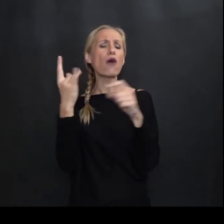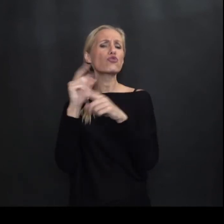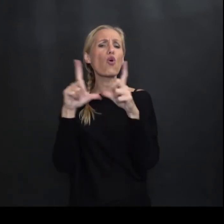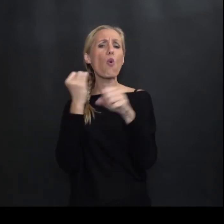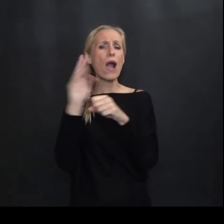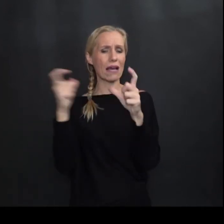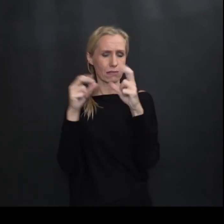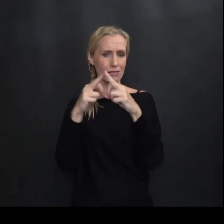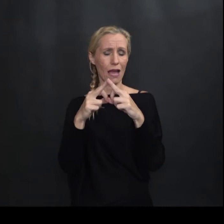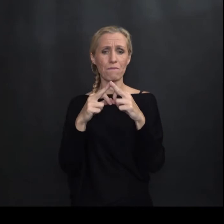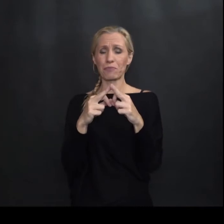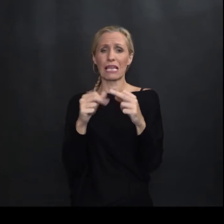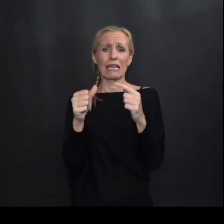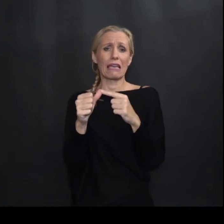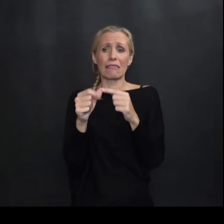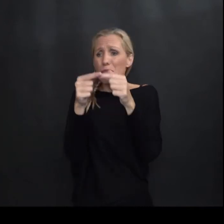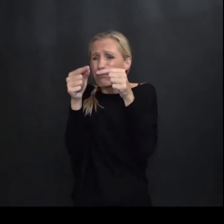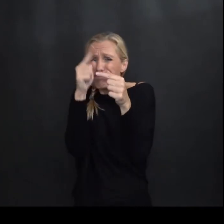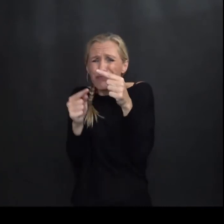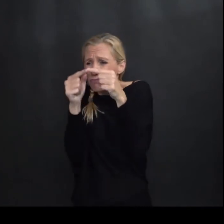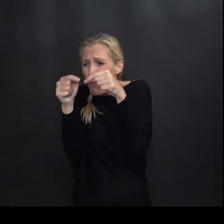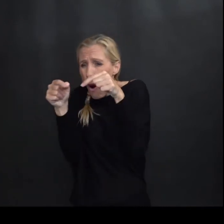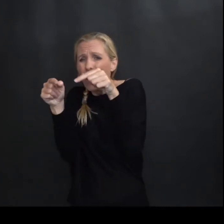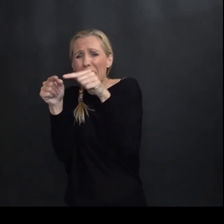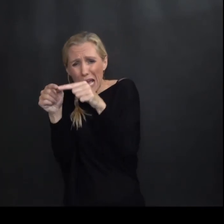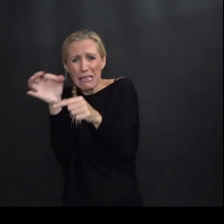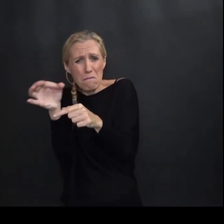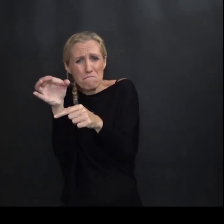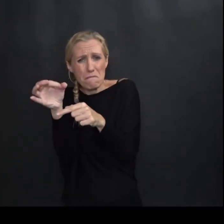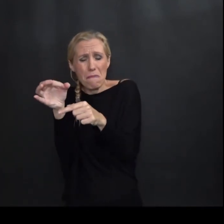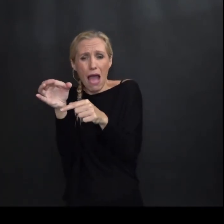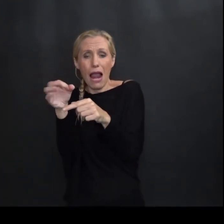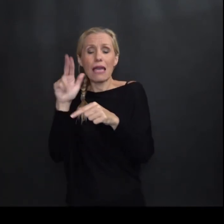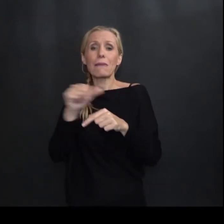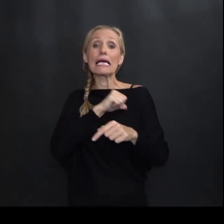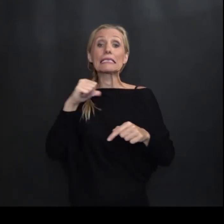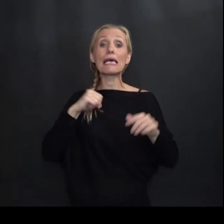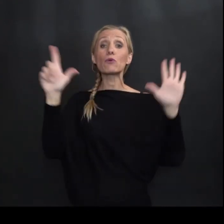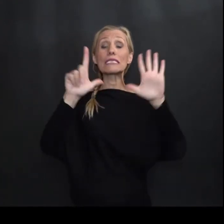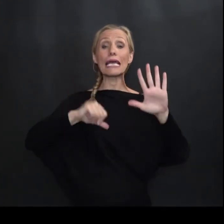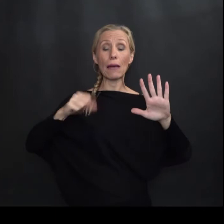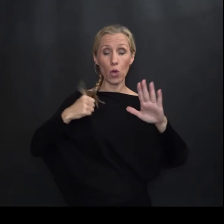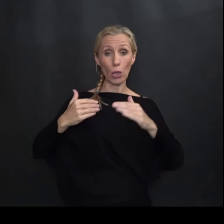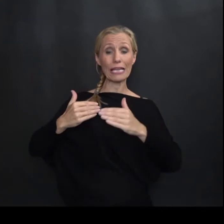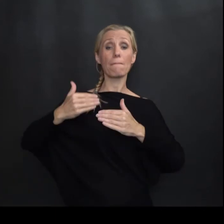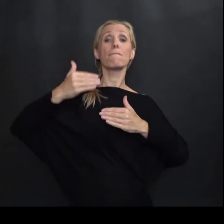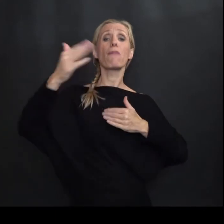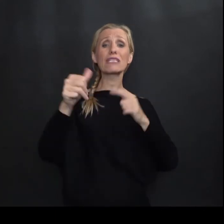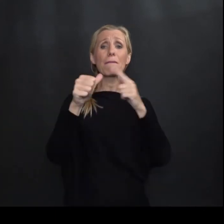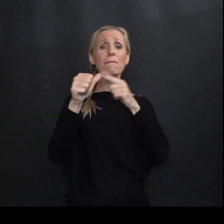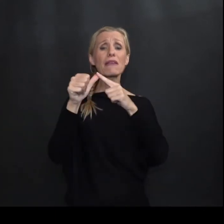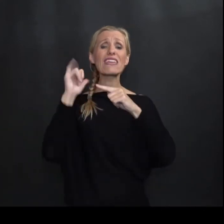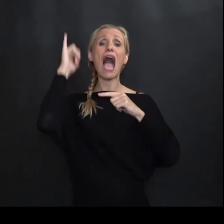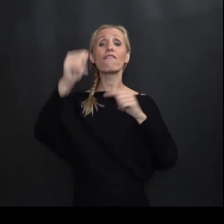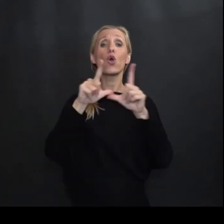Eto kao neka Da tako kažem Pokrajina Jedan dio Je imala Samo sedam godina Iza